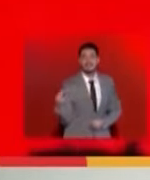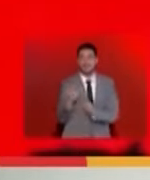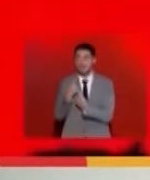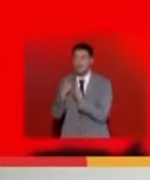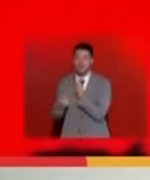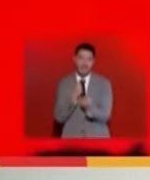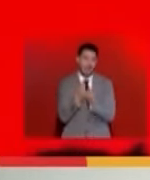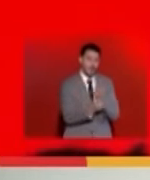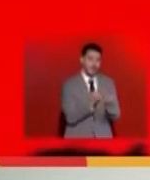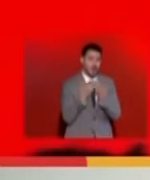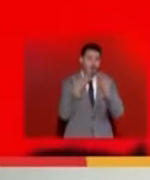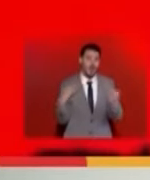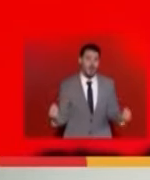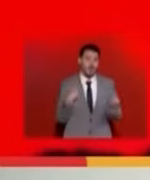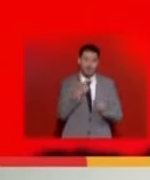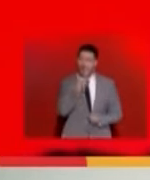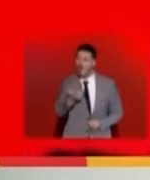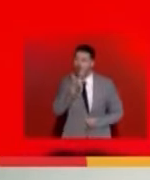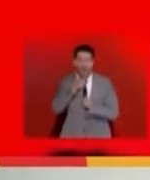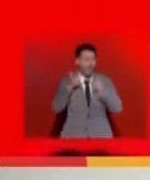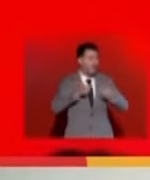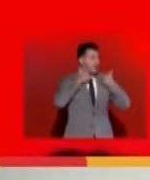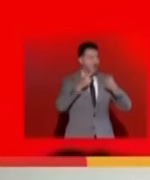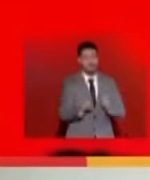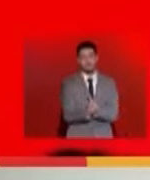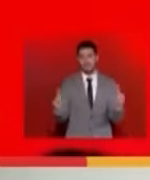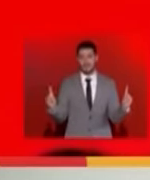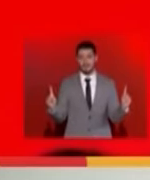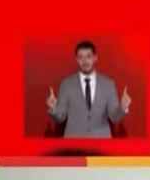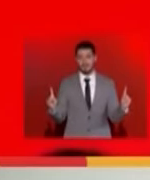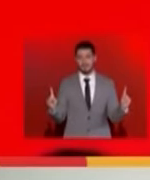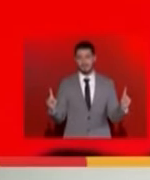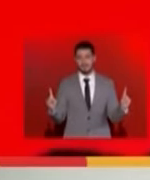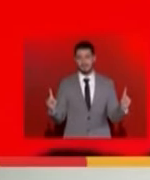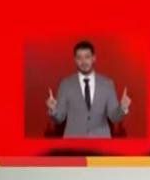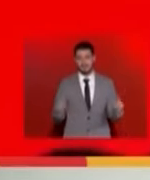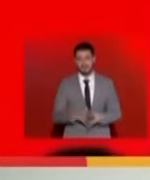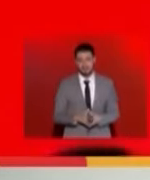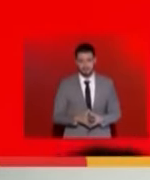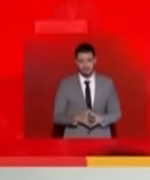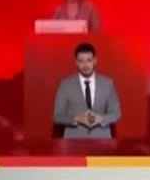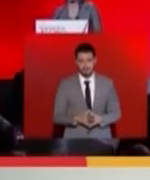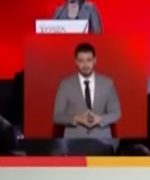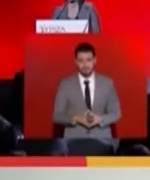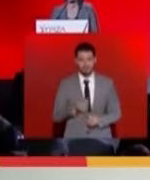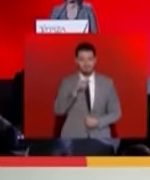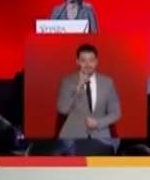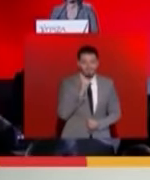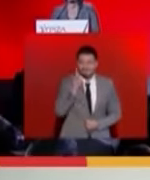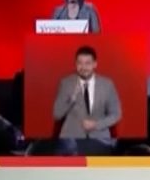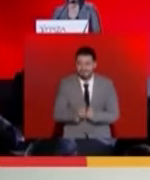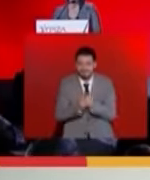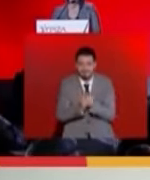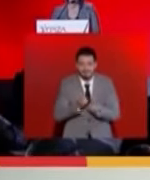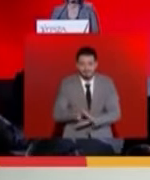πάνω χέρι και θα δούμε μέχρι πού μπορεί να φτάσει και αυτό. Γιατί όλα αυτά που λέμε τώρα, βουλευτές 31, κάτω